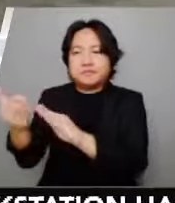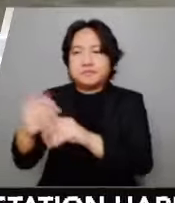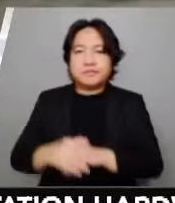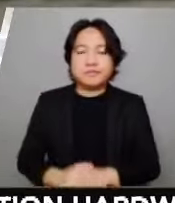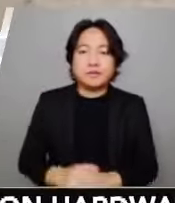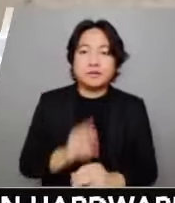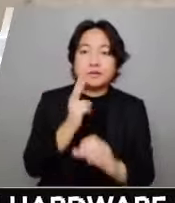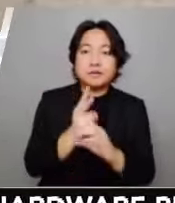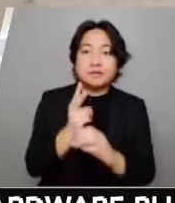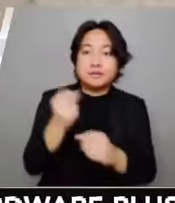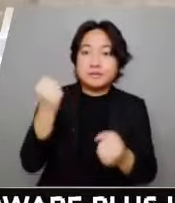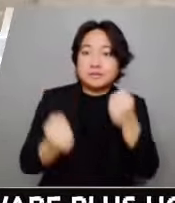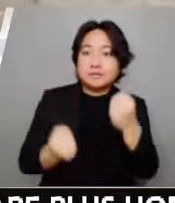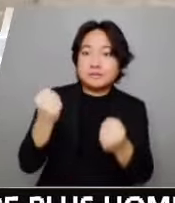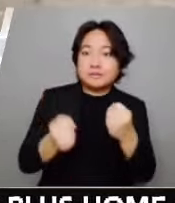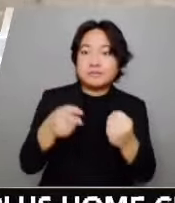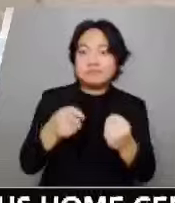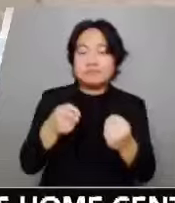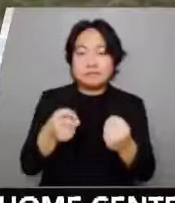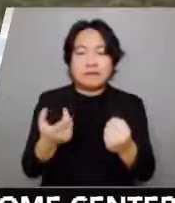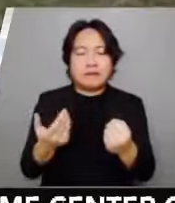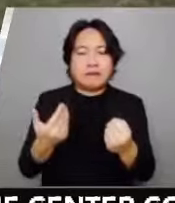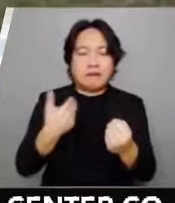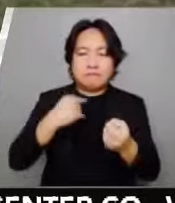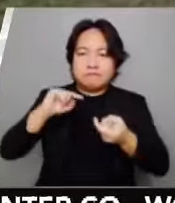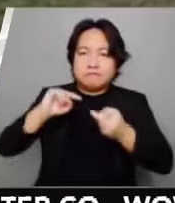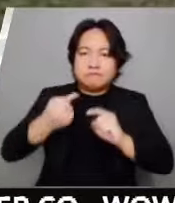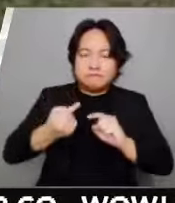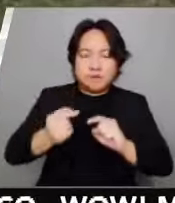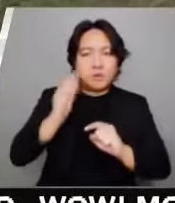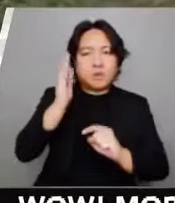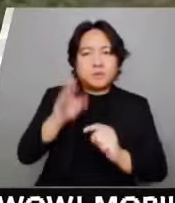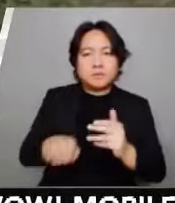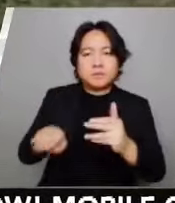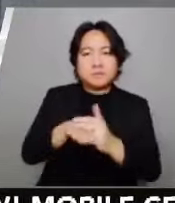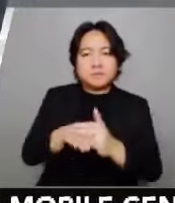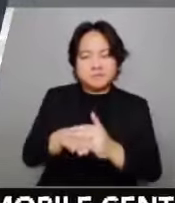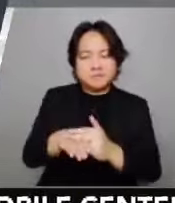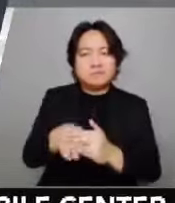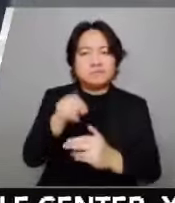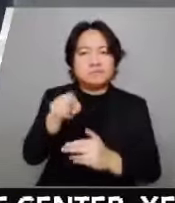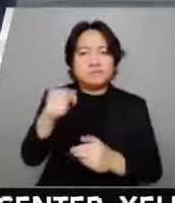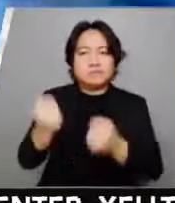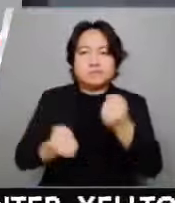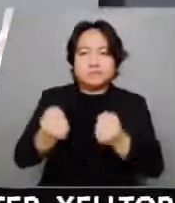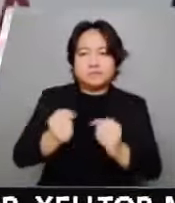van. Inihahanda na ang reklamong isasampal laban sa driver ng van.